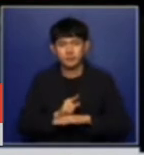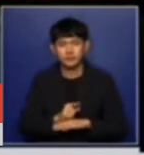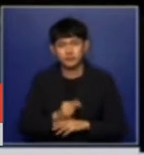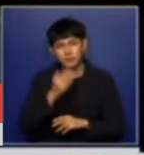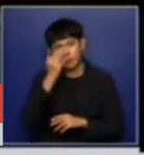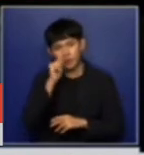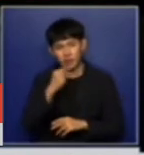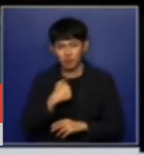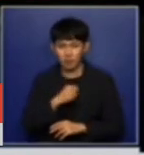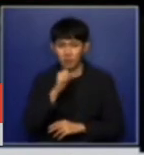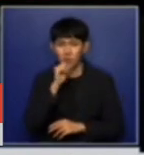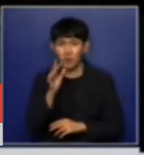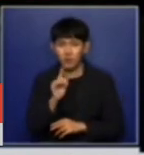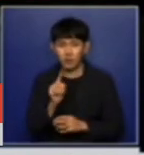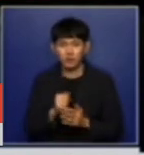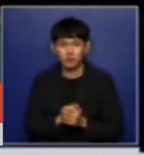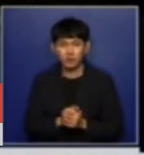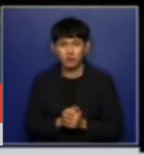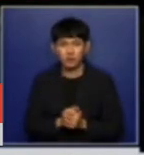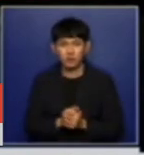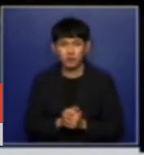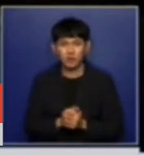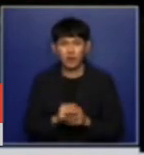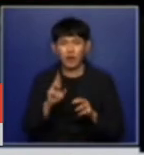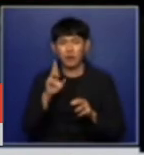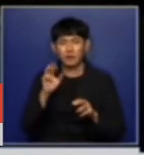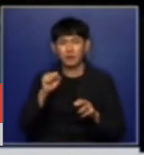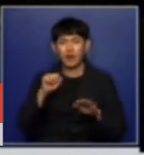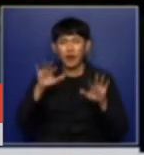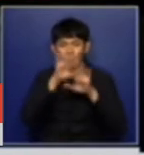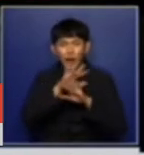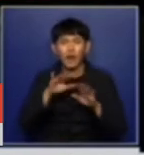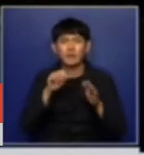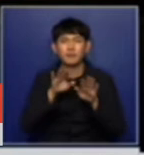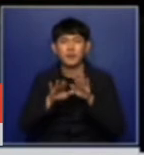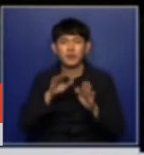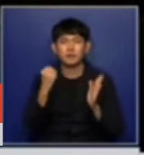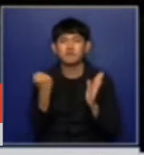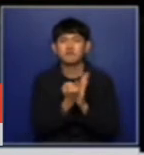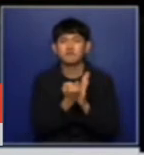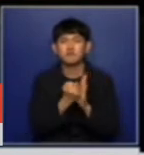าเห็นสภานี้เป็นสภาตรายาง